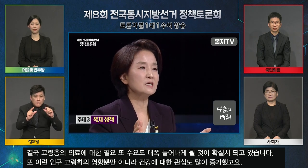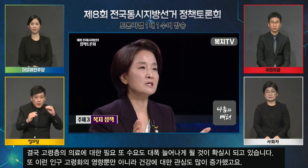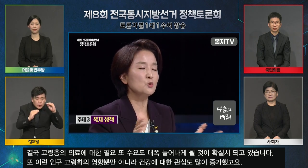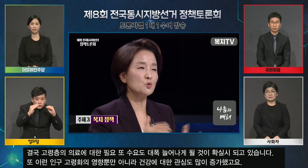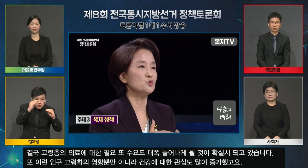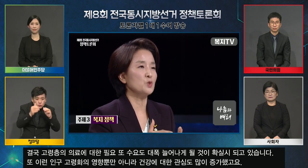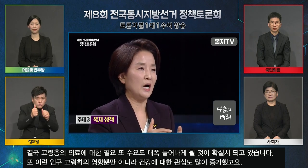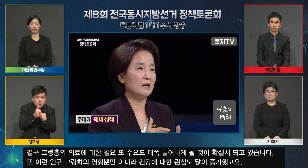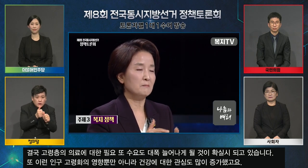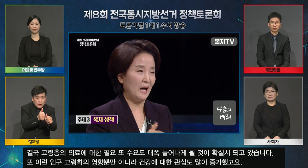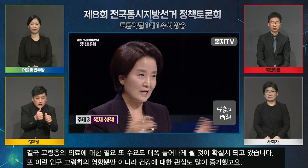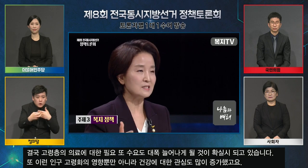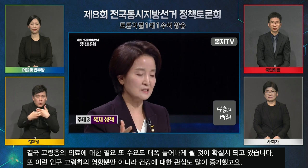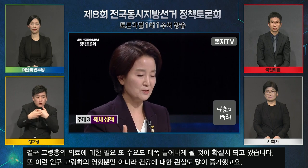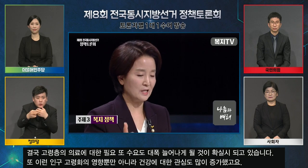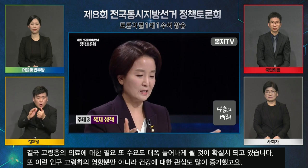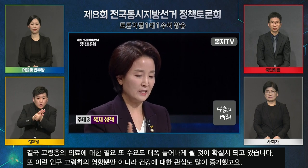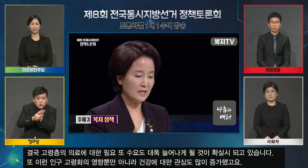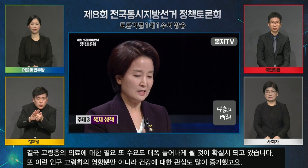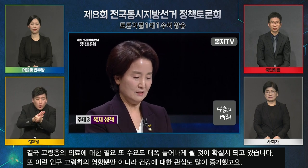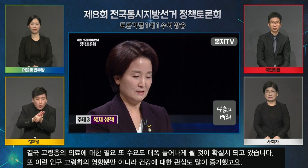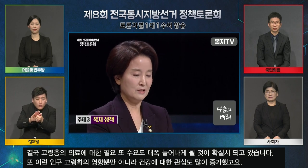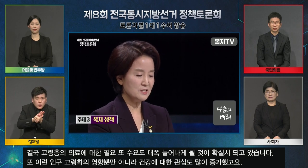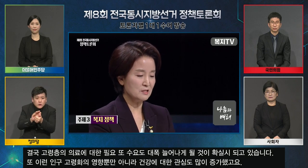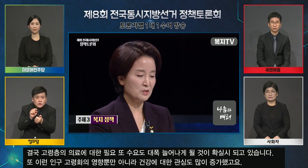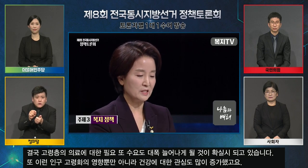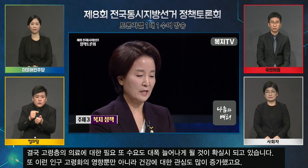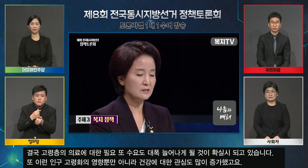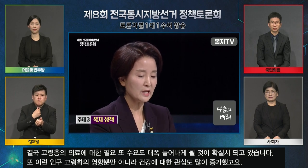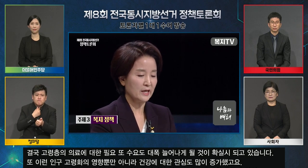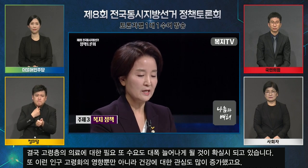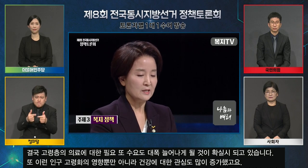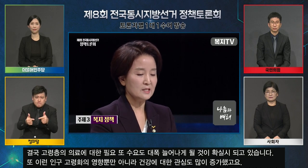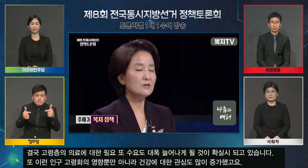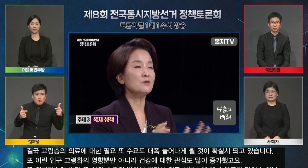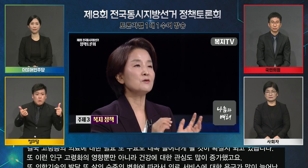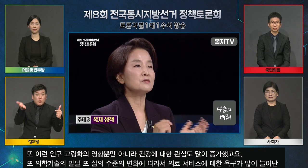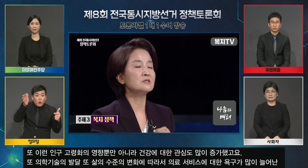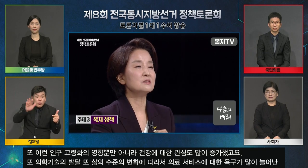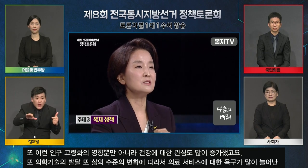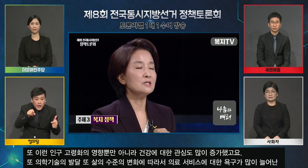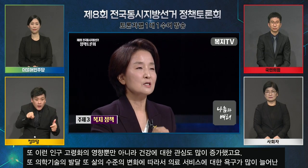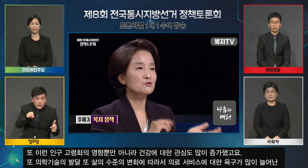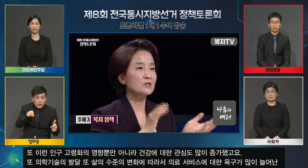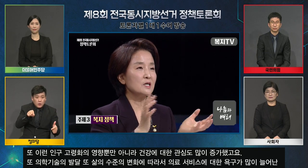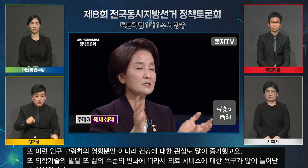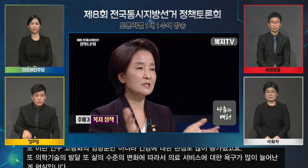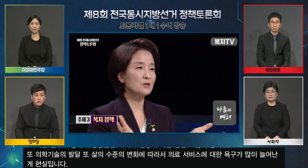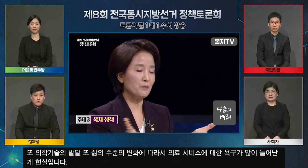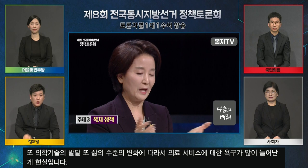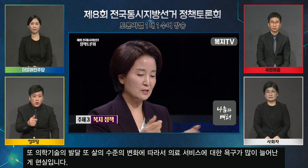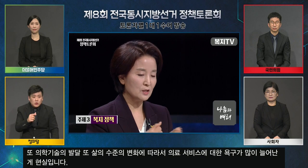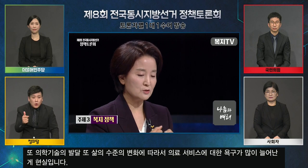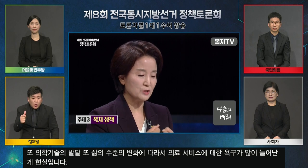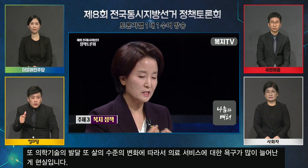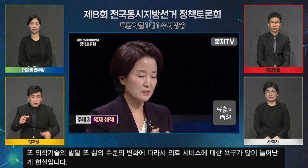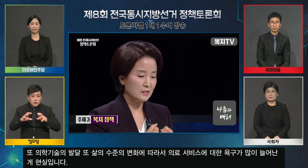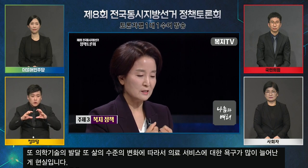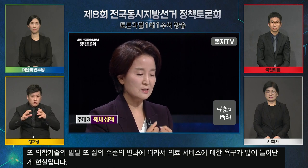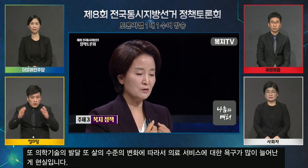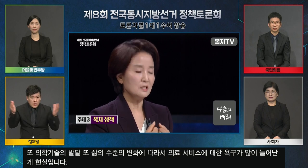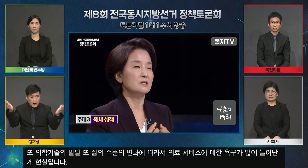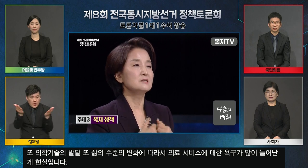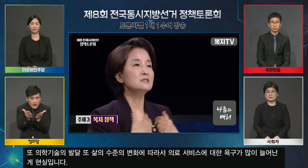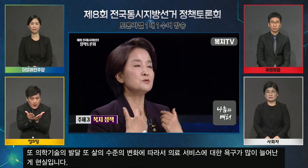서비스에 대한 욕구가 많이 늘어난 게 현실입니다. 그런데 이런 것들을 국가가 제대로 반영할 수